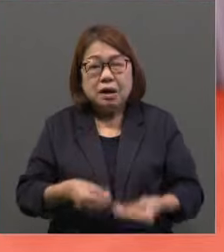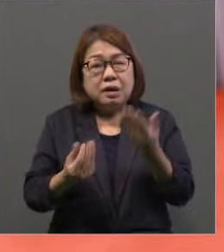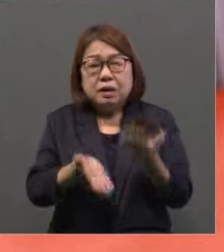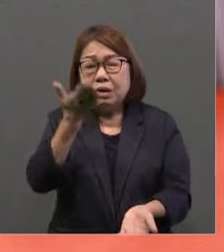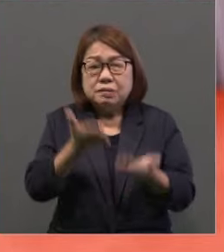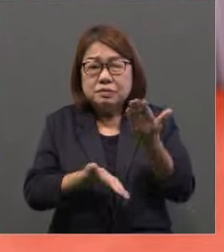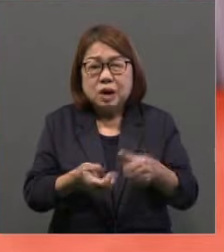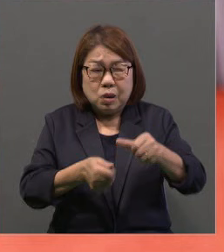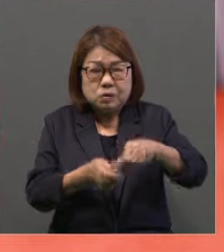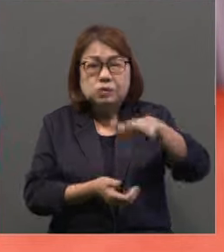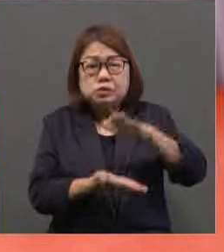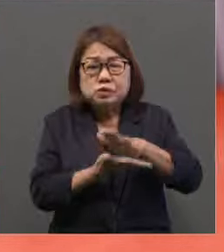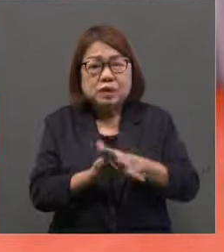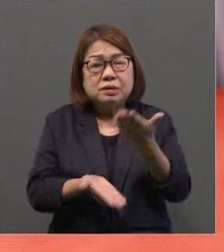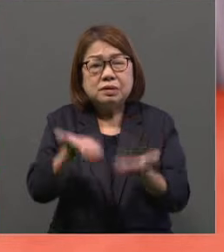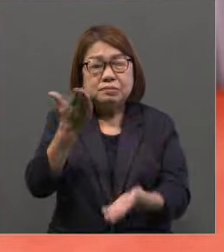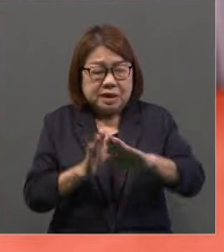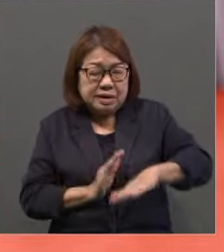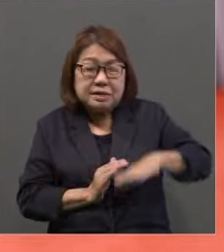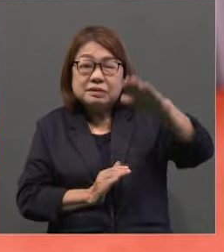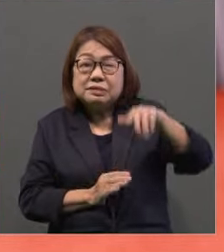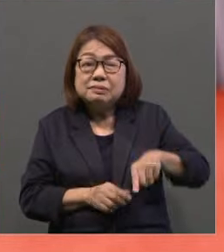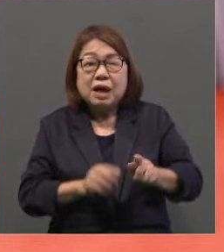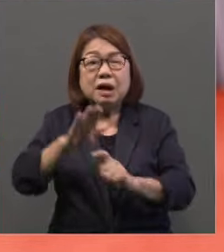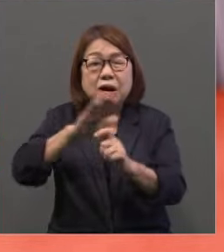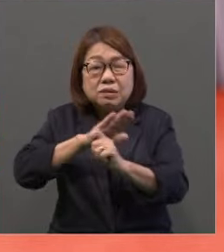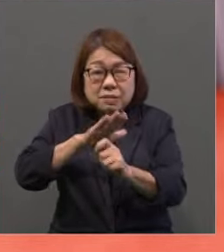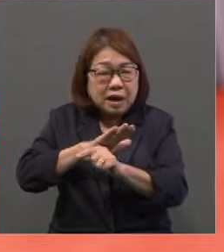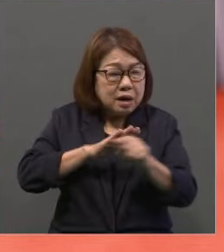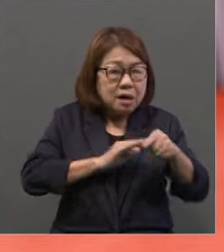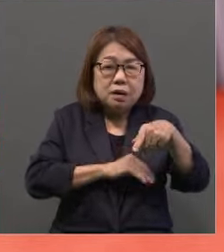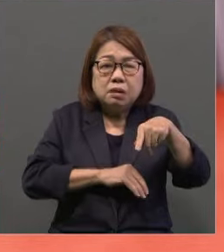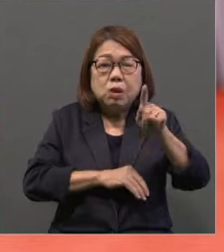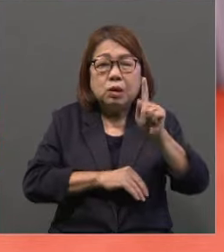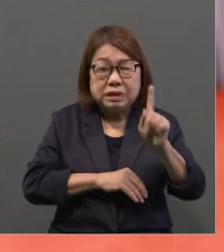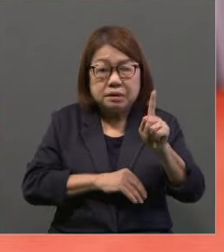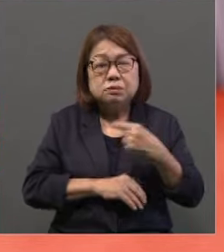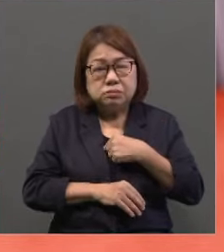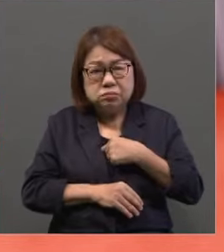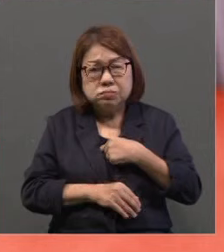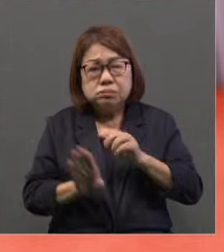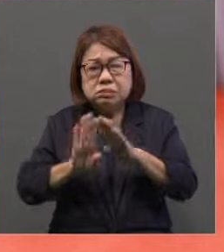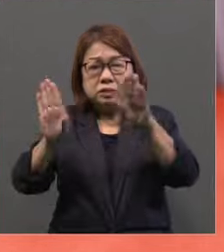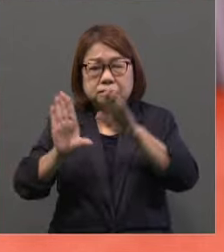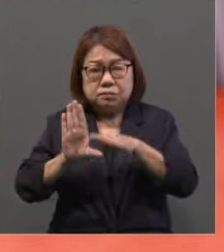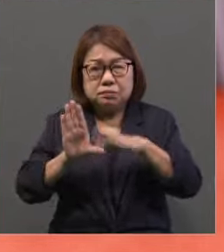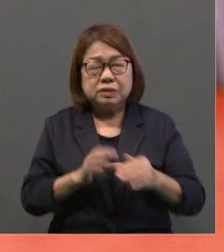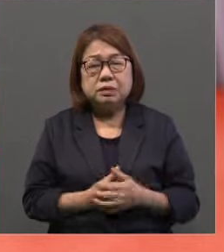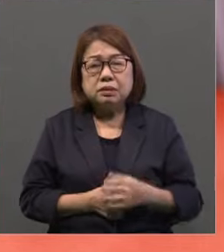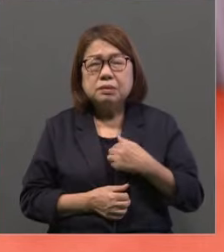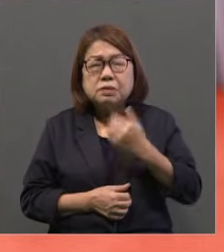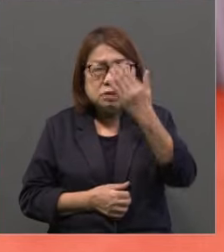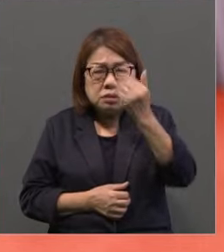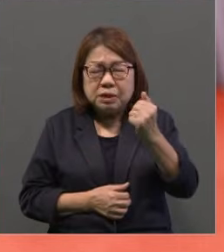ะครับแม้กระทั่งเด็กเล็กเนี่ยนะฮะอนุบาลป.1 เนี่ยผมก็จะรับสมัครหมดเลยเพราะคิดว่าดนตรีเ